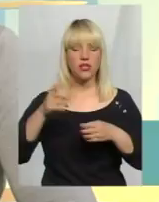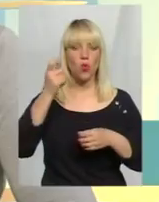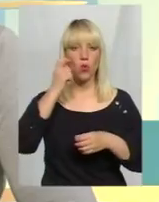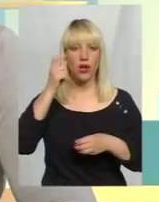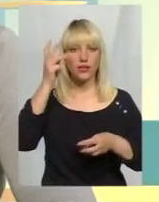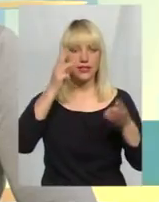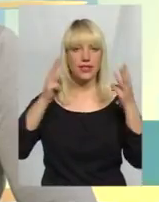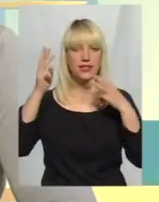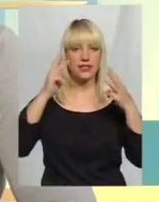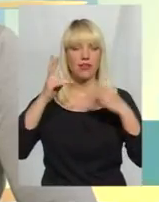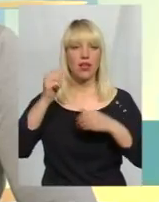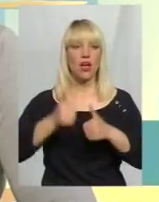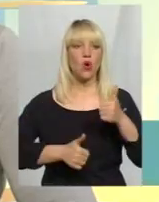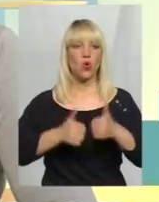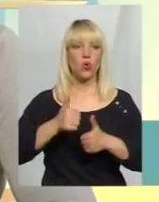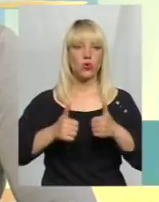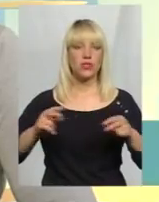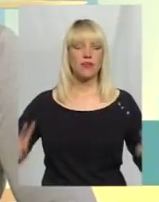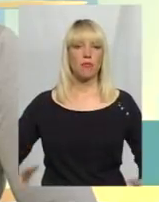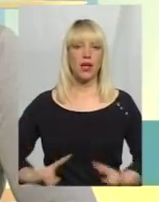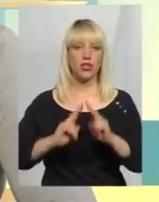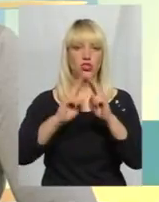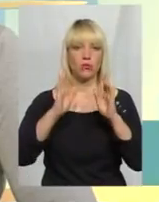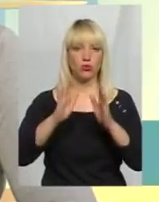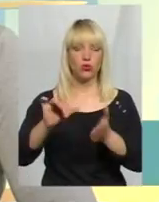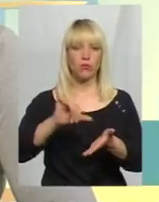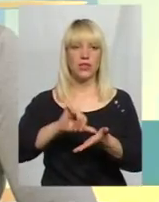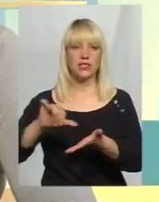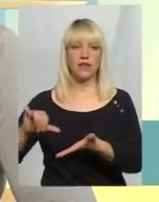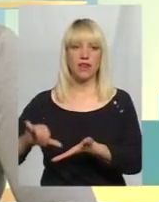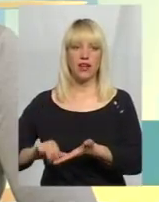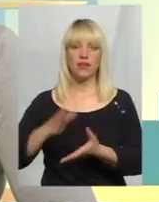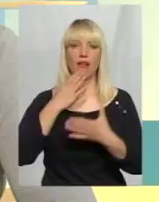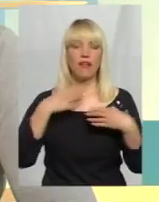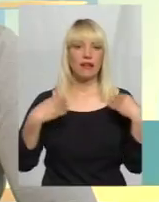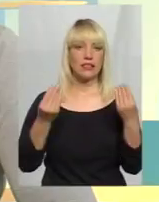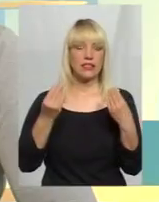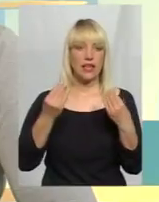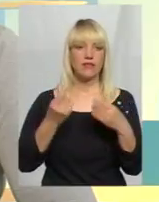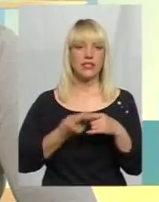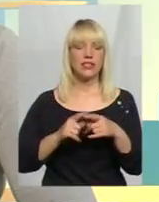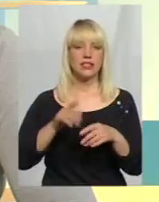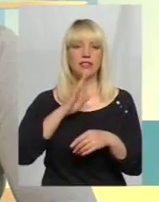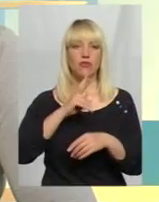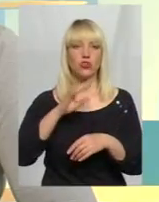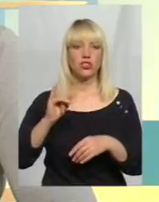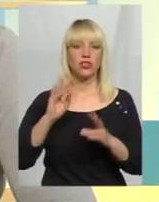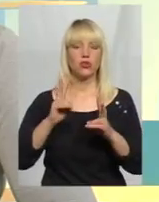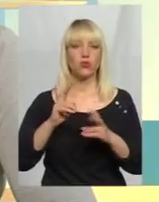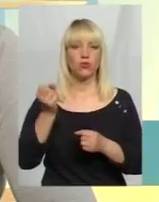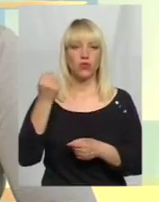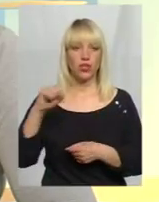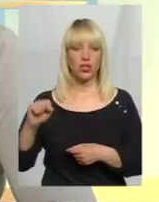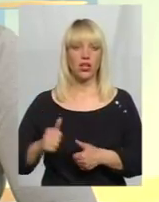дизайнеров на конкурсе в Париже будут представлять красавицы, те девушки, которые выиграли